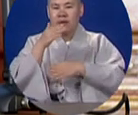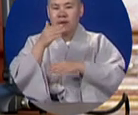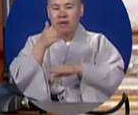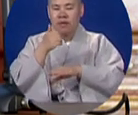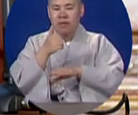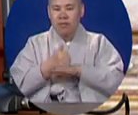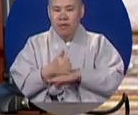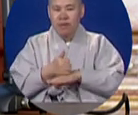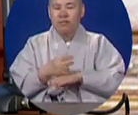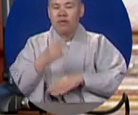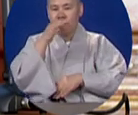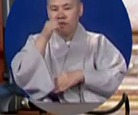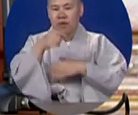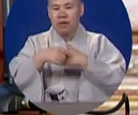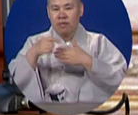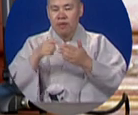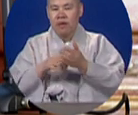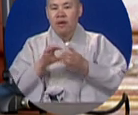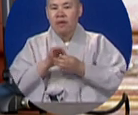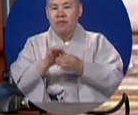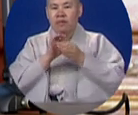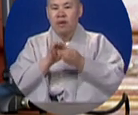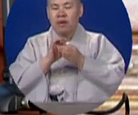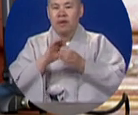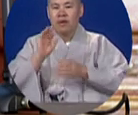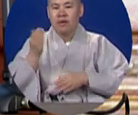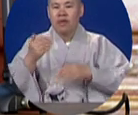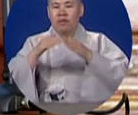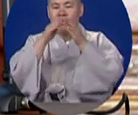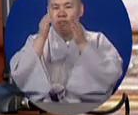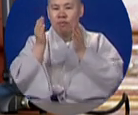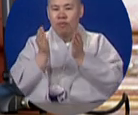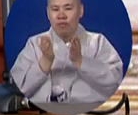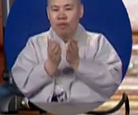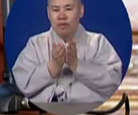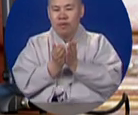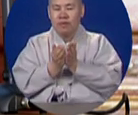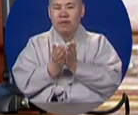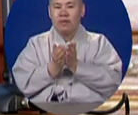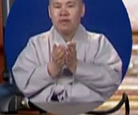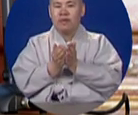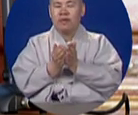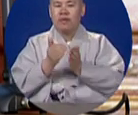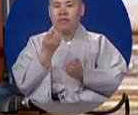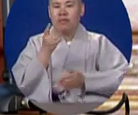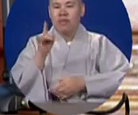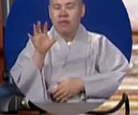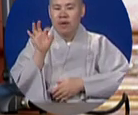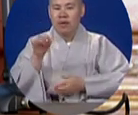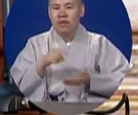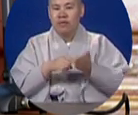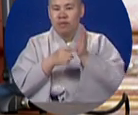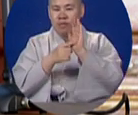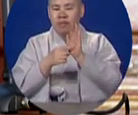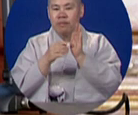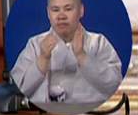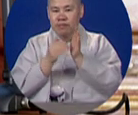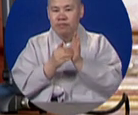관련된 온갖 것들을 전부 행으로 다 표현한 겁니다